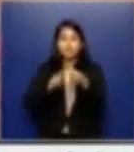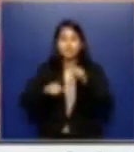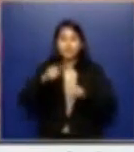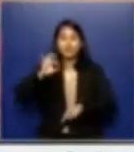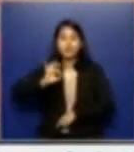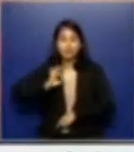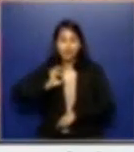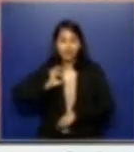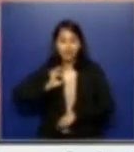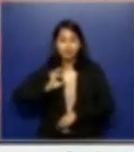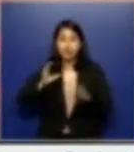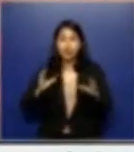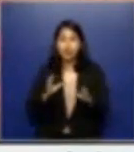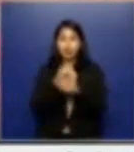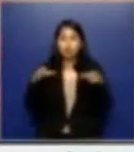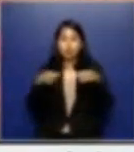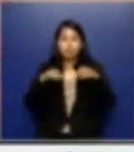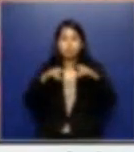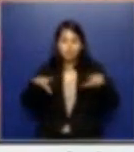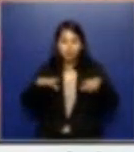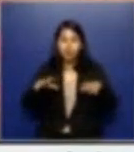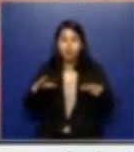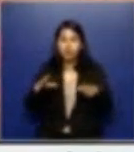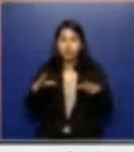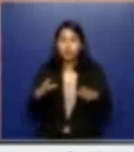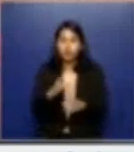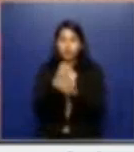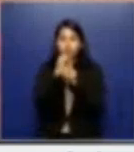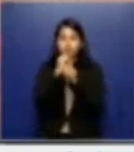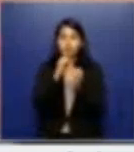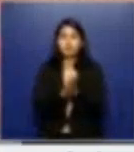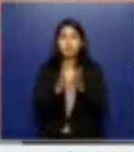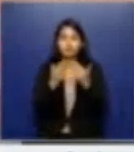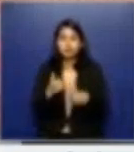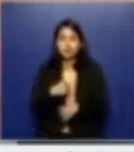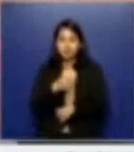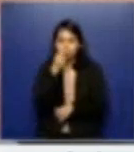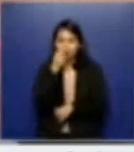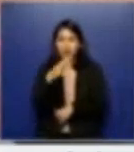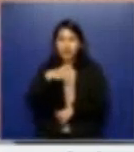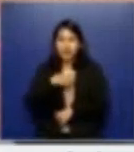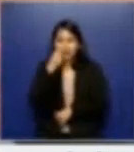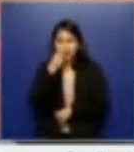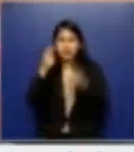สมาชิกอย่างน้อยที่สุดก็ฝ่ายค้านครับก็อยากจะมองไปอยากจะเห็นท่านน